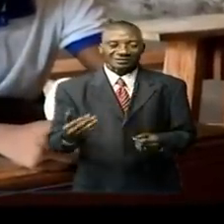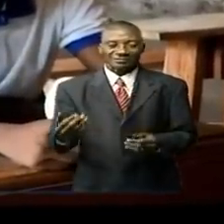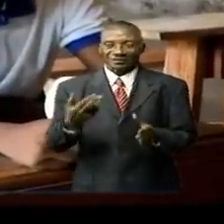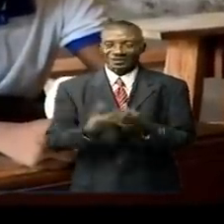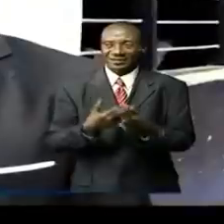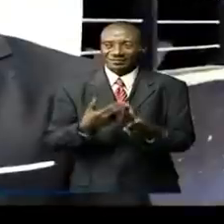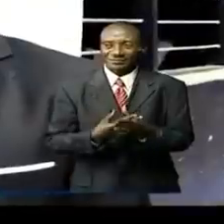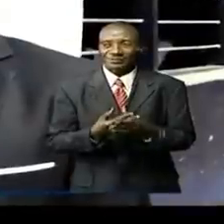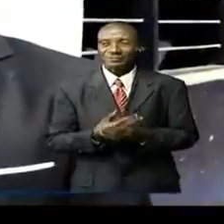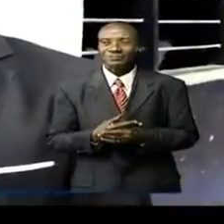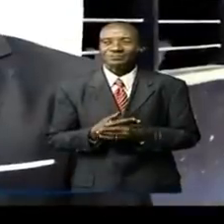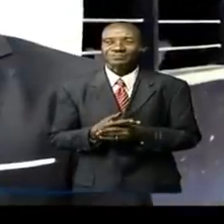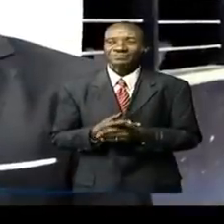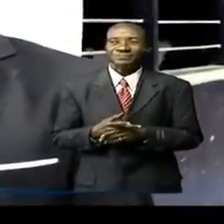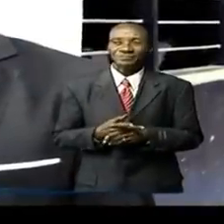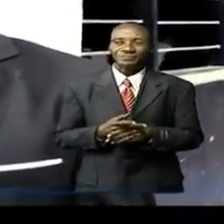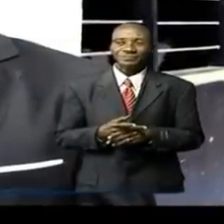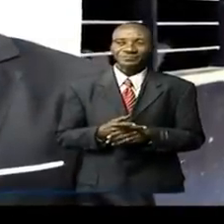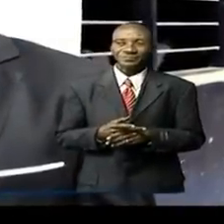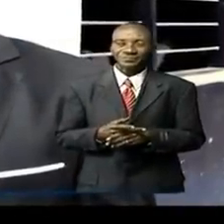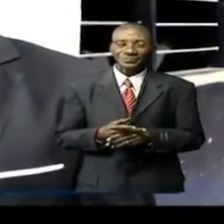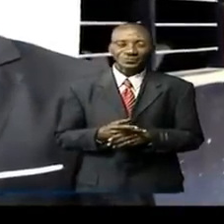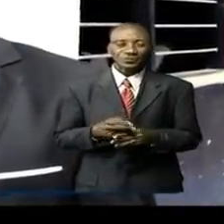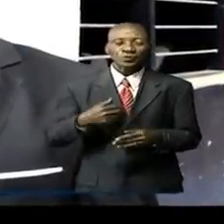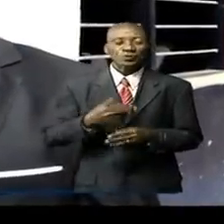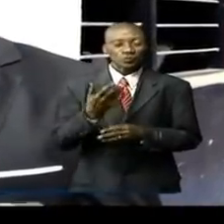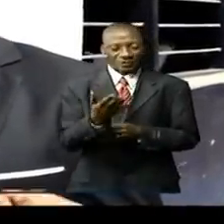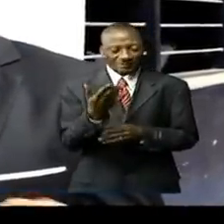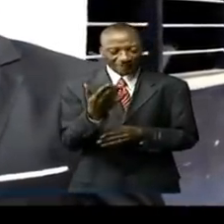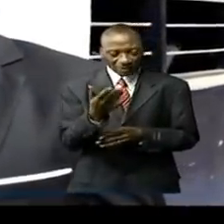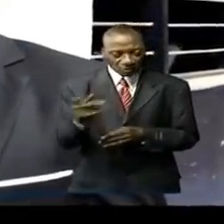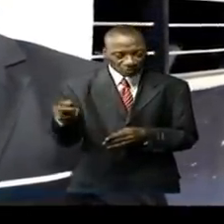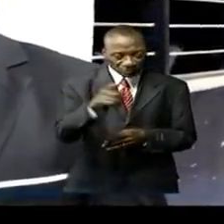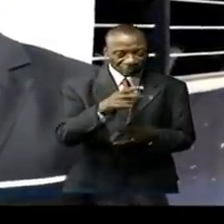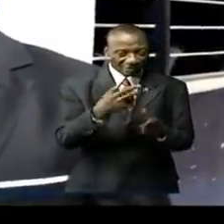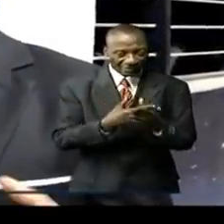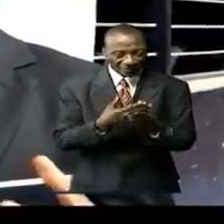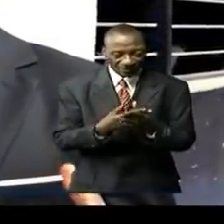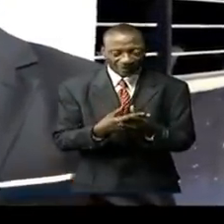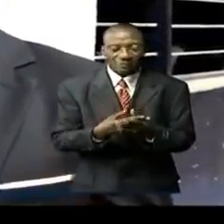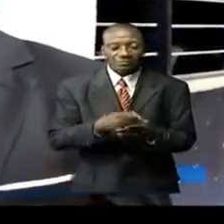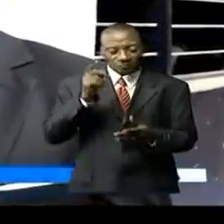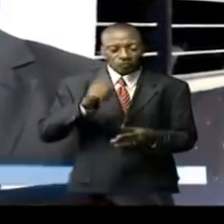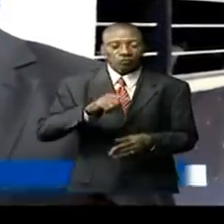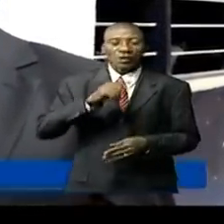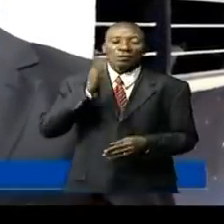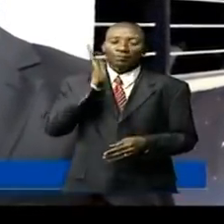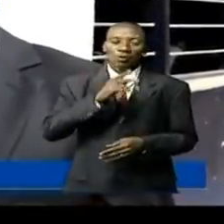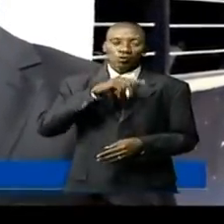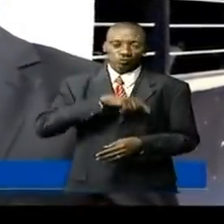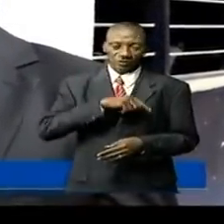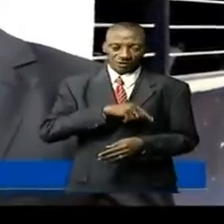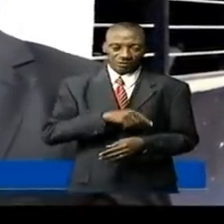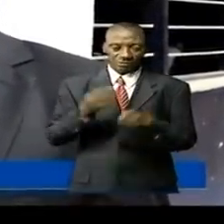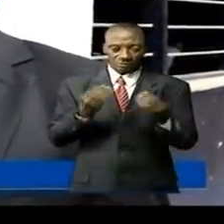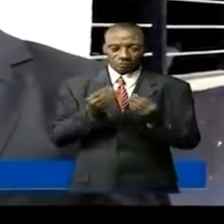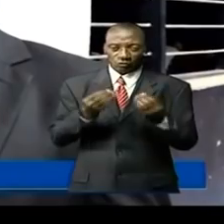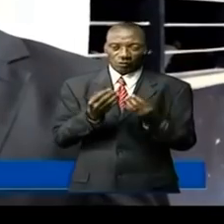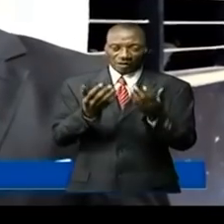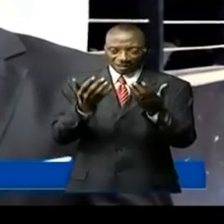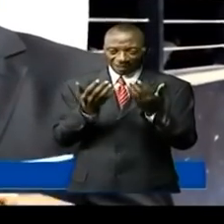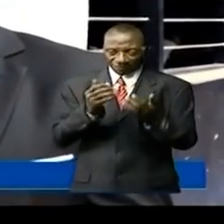leur demandons toujours de prendre conscience que ce n'est pas leur volonté d'avoir un enfant vivant avec handicap. Ce n'est pas une